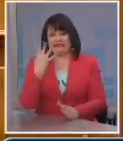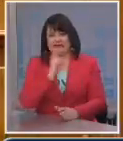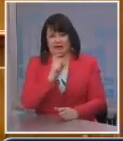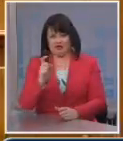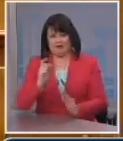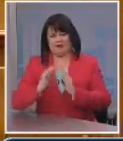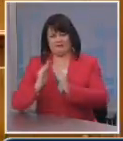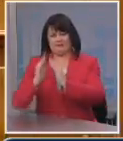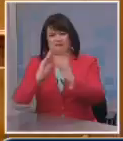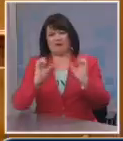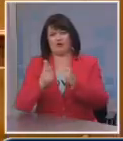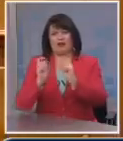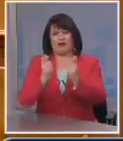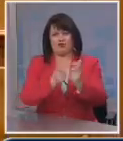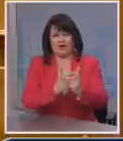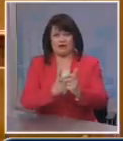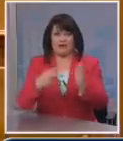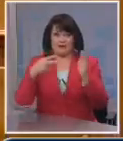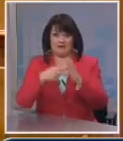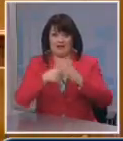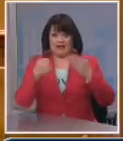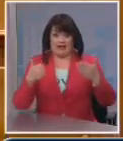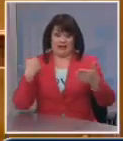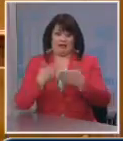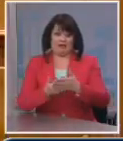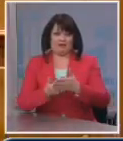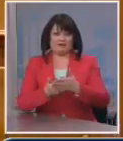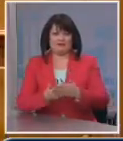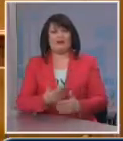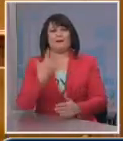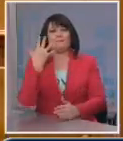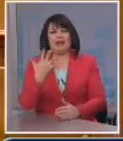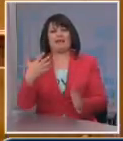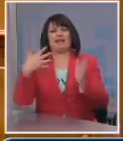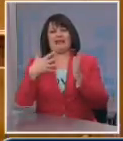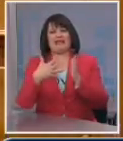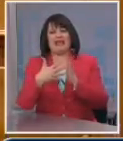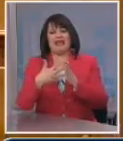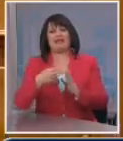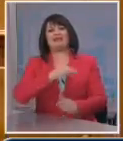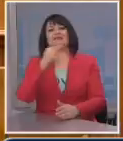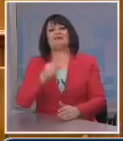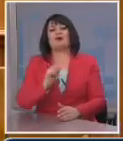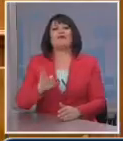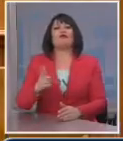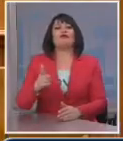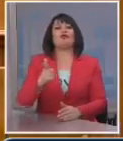νοικοκυριά, στο τέλος του 2016 θα είναι περίπου κατά 5.000 ευρώ φτωχότερο σε σχέση με το τι θα